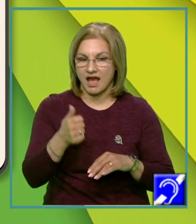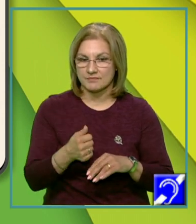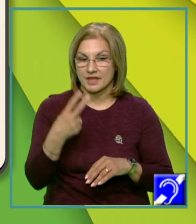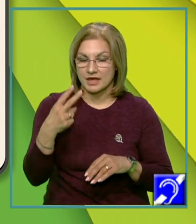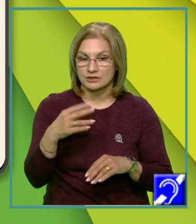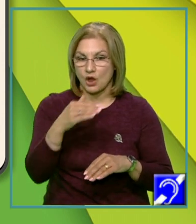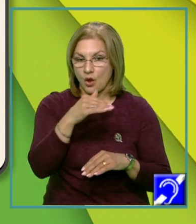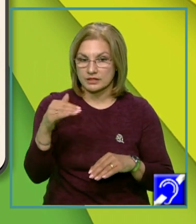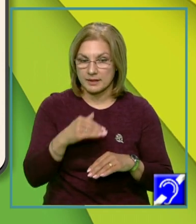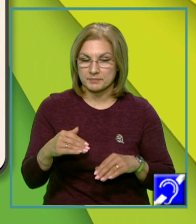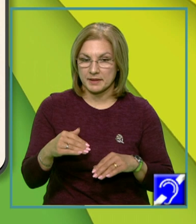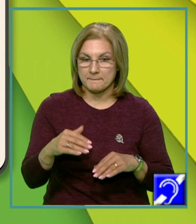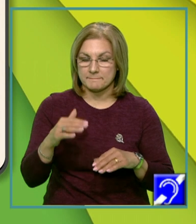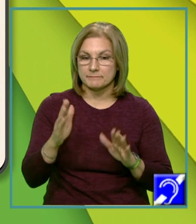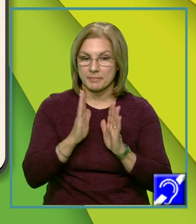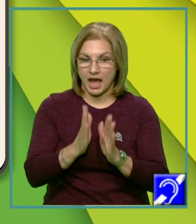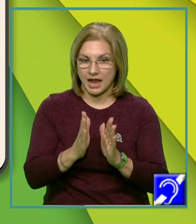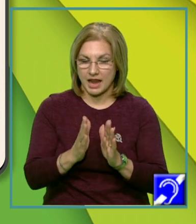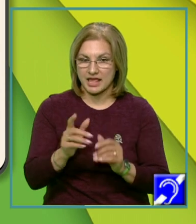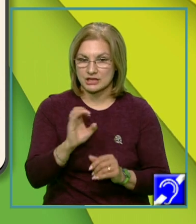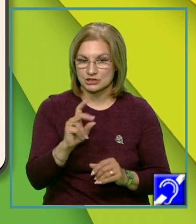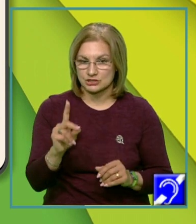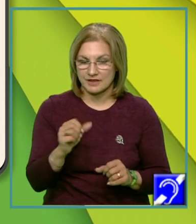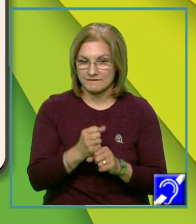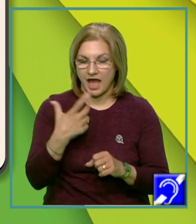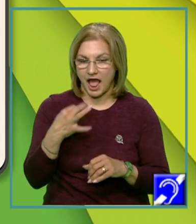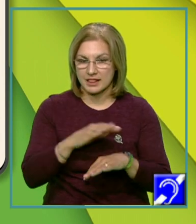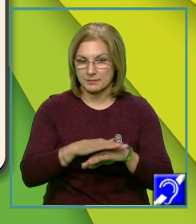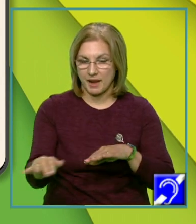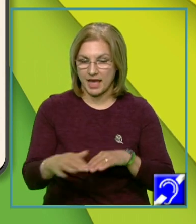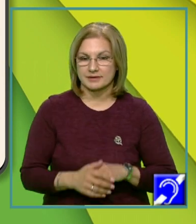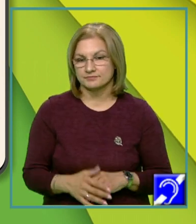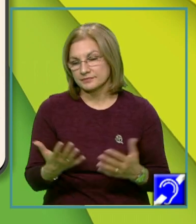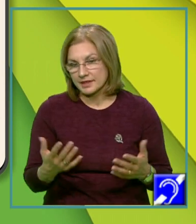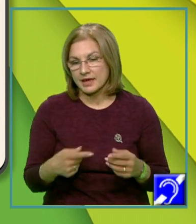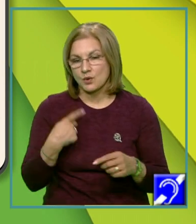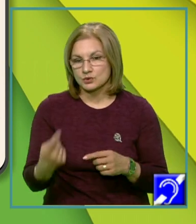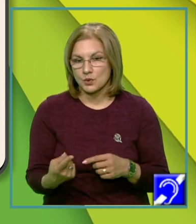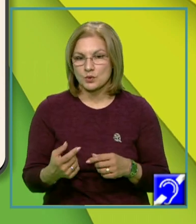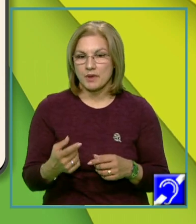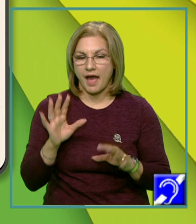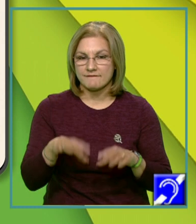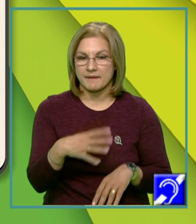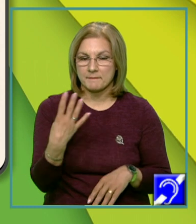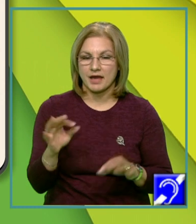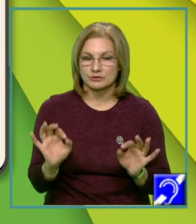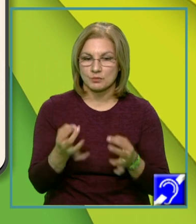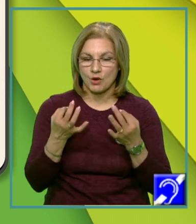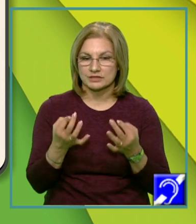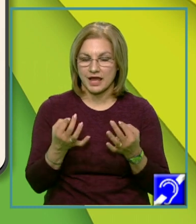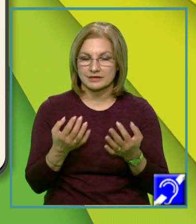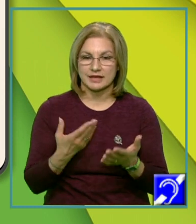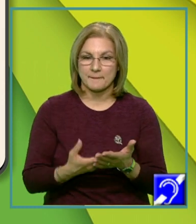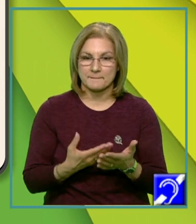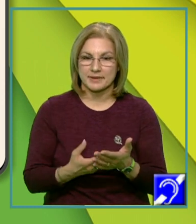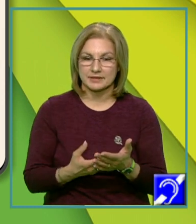paralele c și d formează un alt plan prin urmare avem patru modalități de